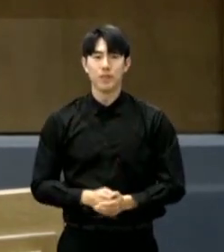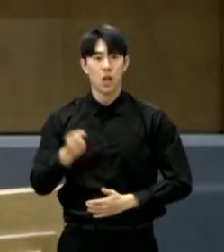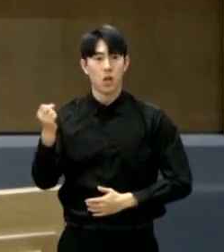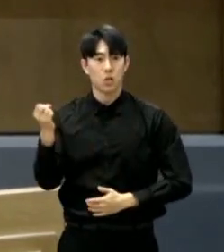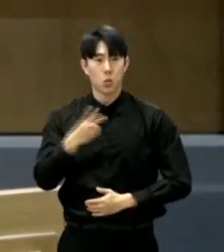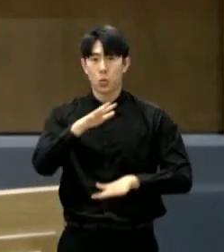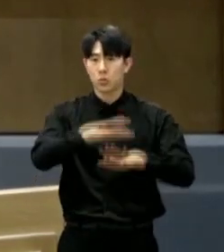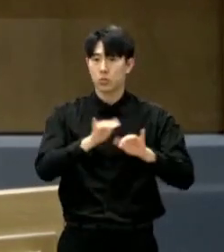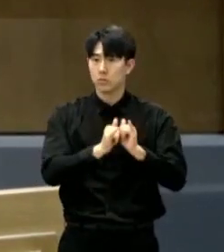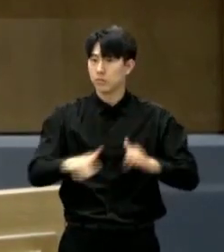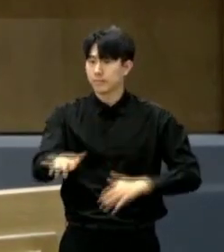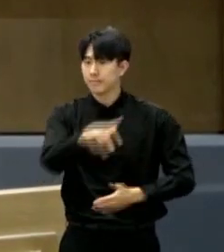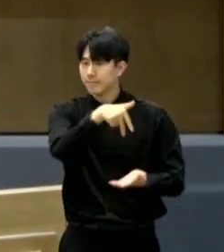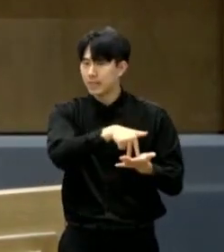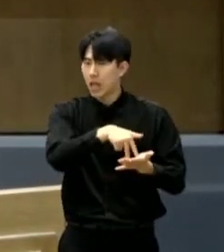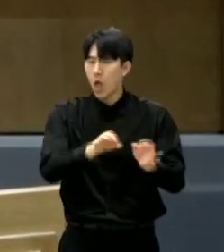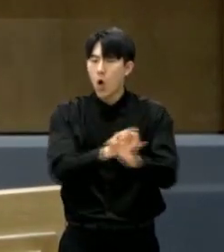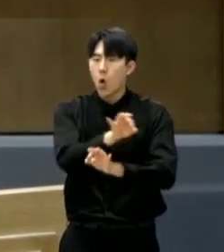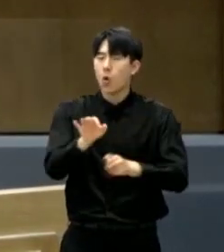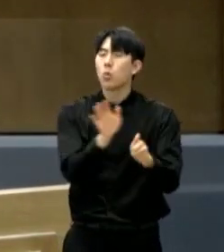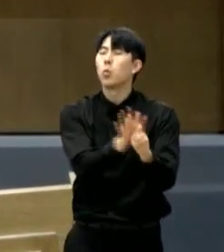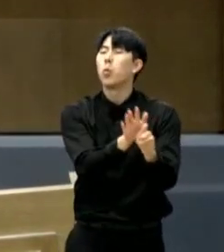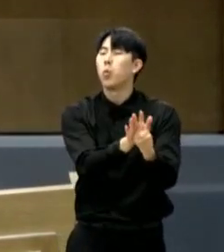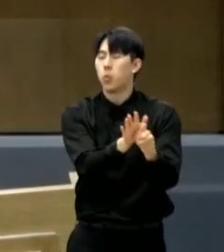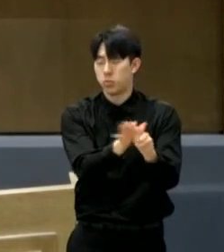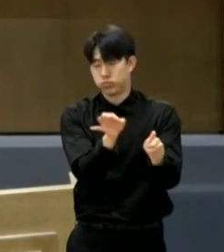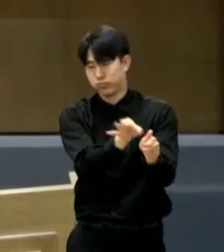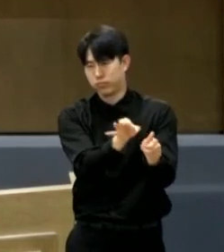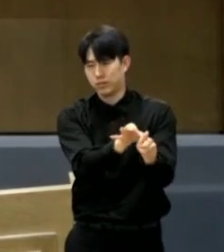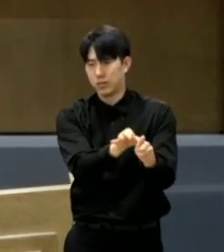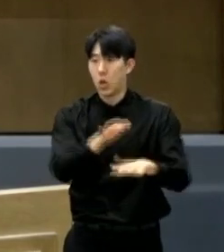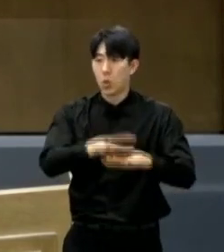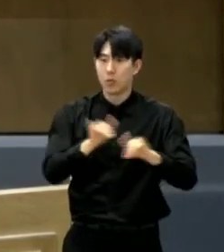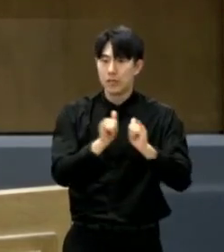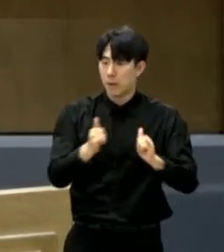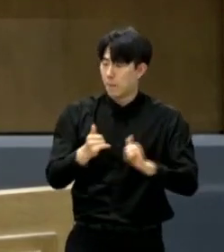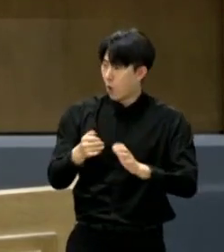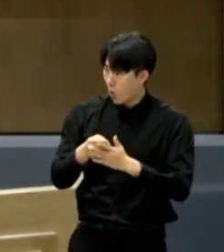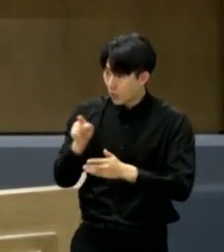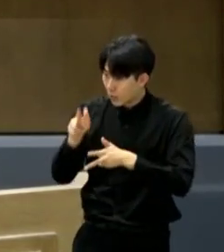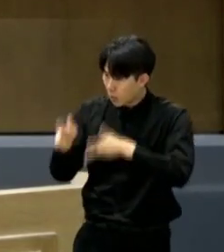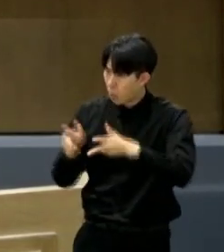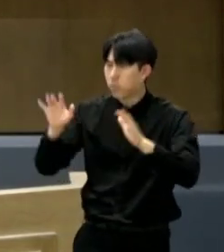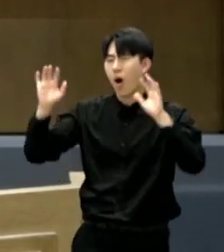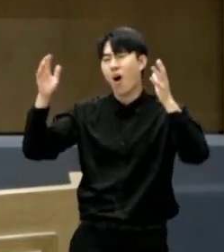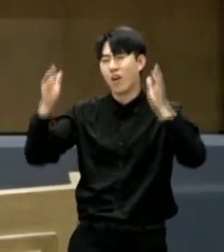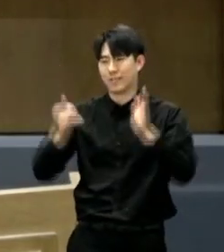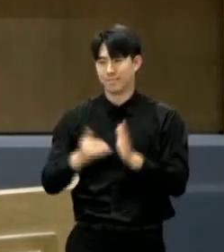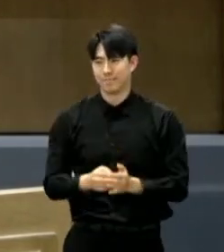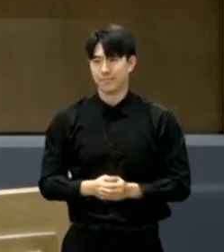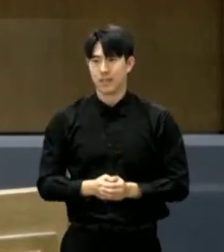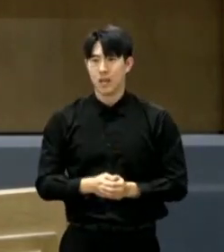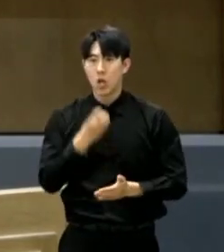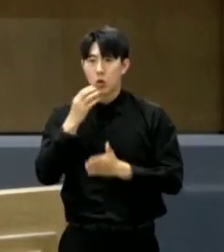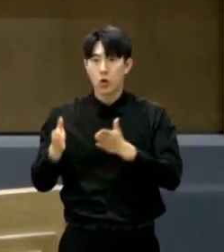또한 농업인들에게는 경제적인 도움을 제공해 농업인들의 반응도 매우 좋았습니다. 경기도 농산물 할인